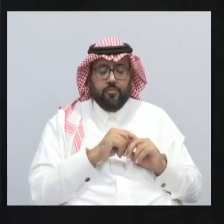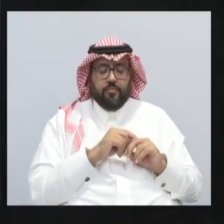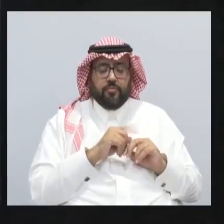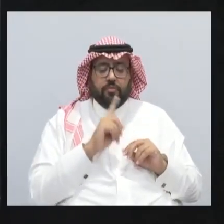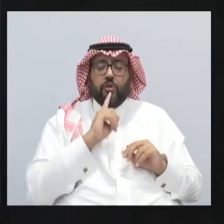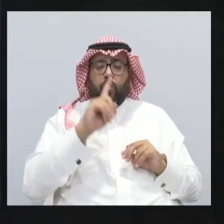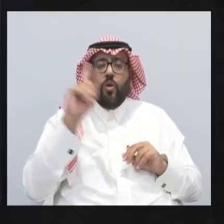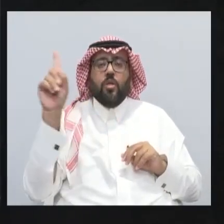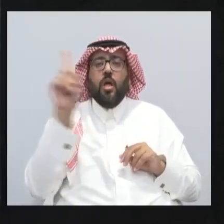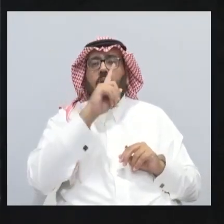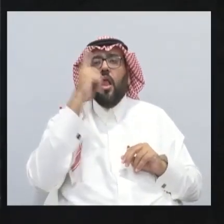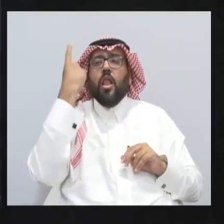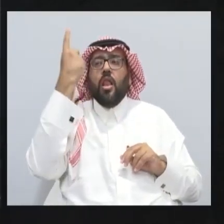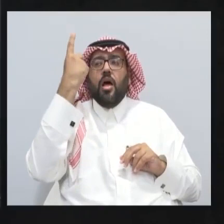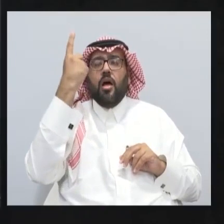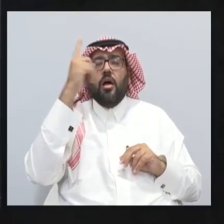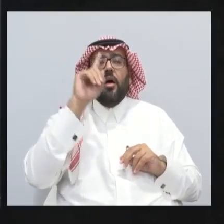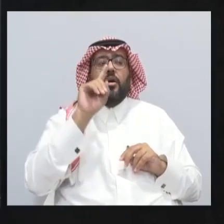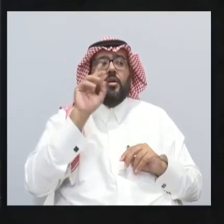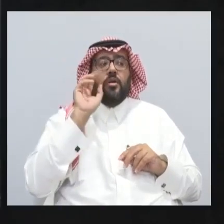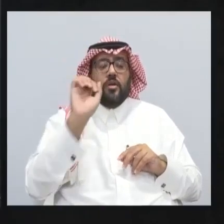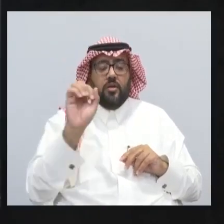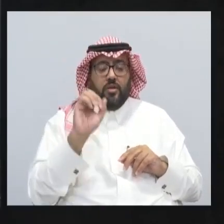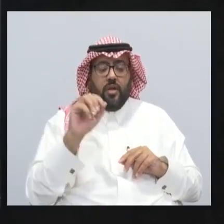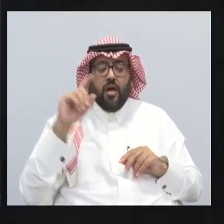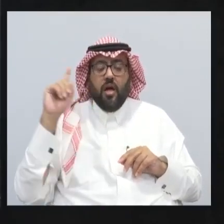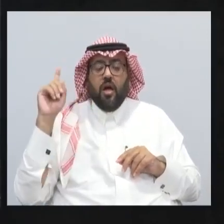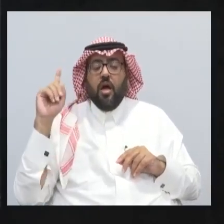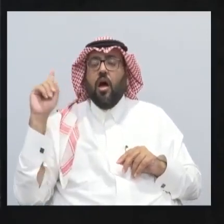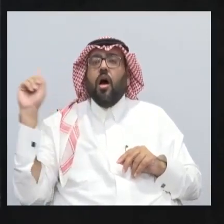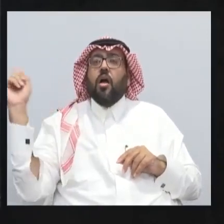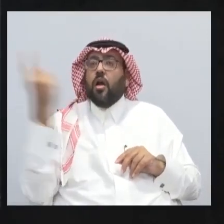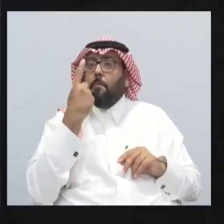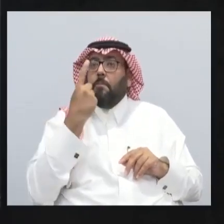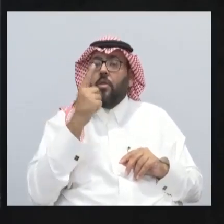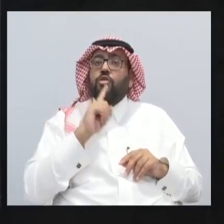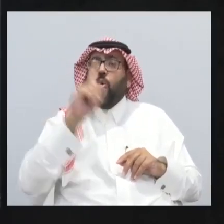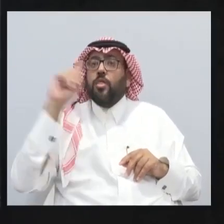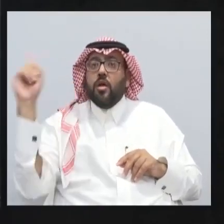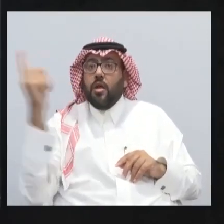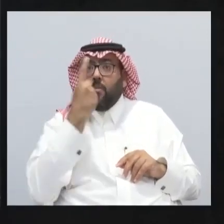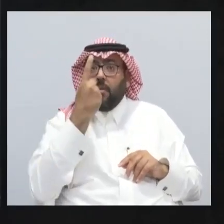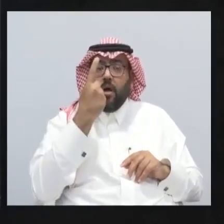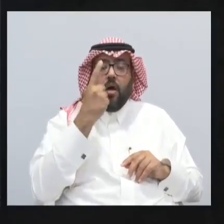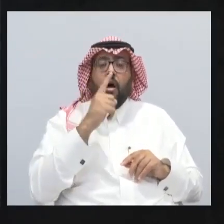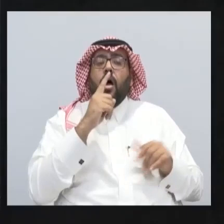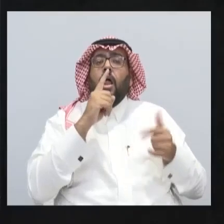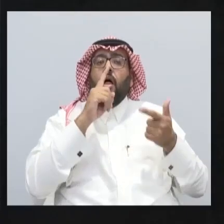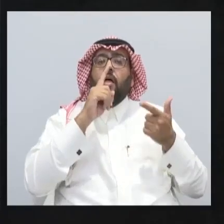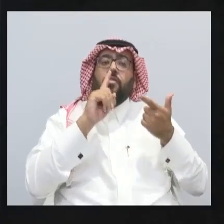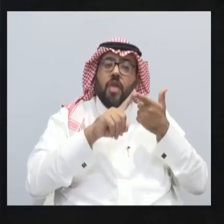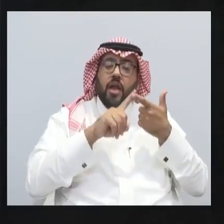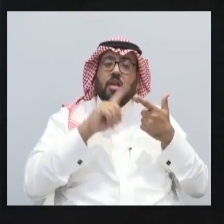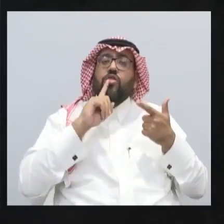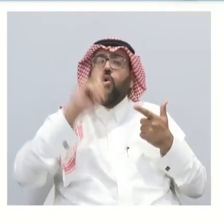توحيد الالوهيه فلا يتحقق اسلامك بتوحيد الربوبيه لا بد ان تاتي بتوحيد الالوهيه لكي تكون